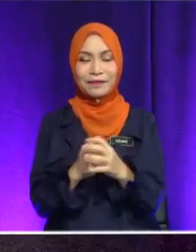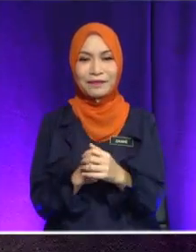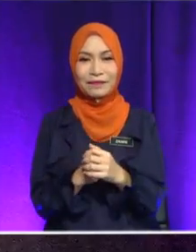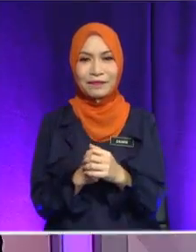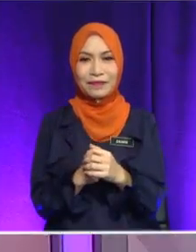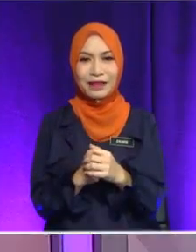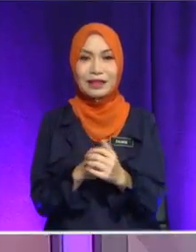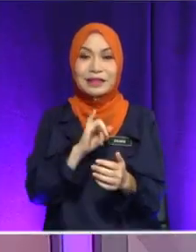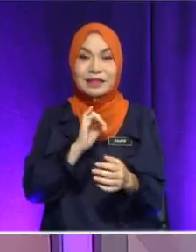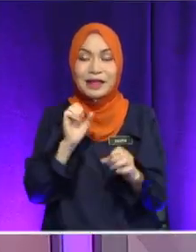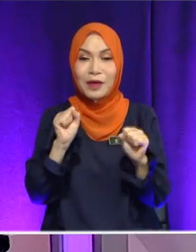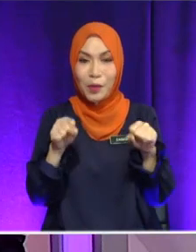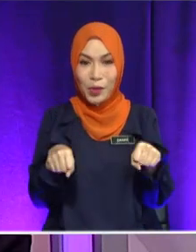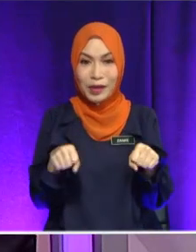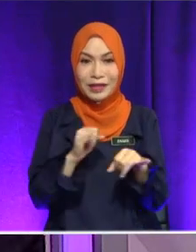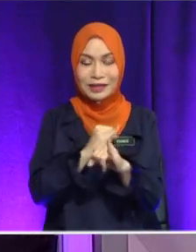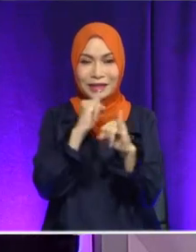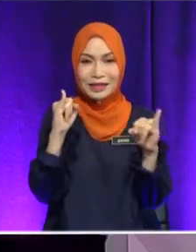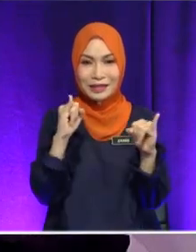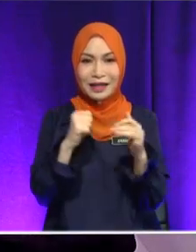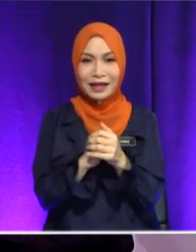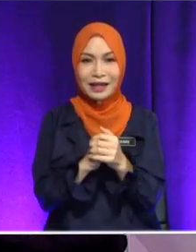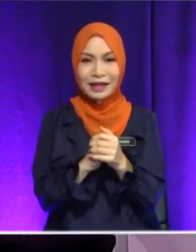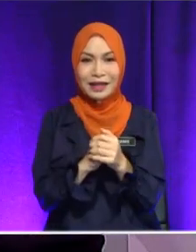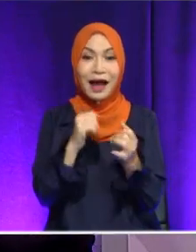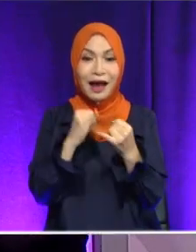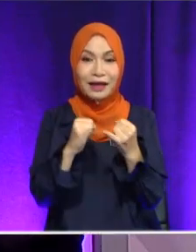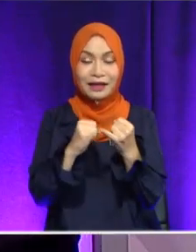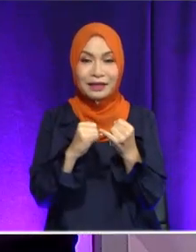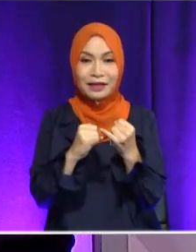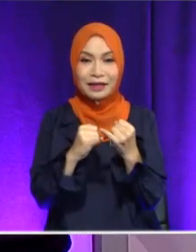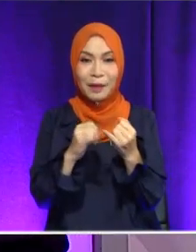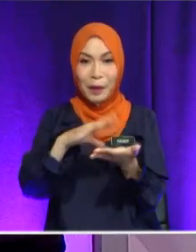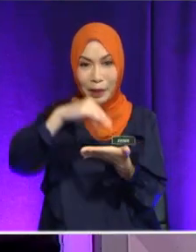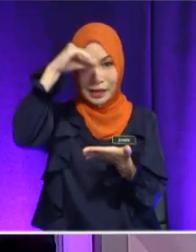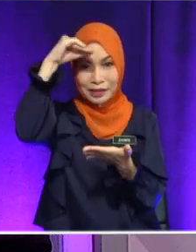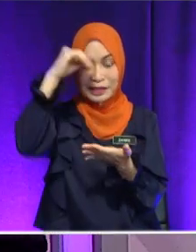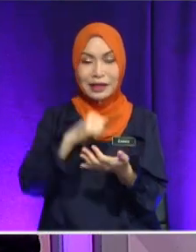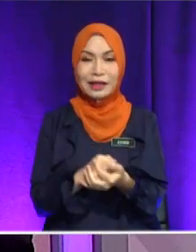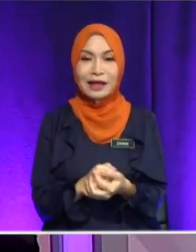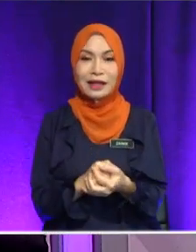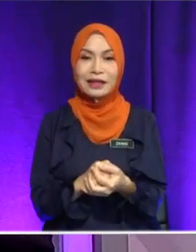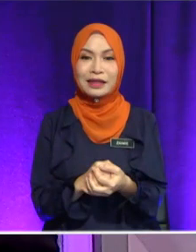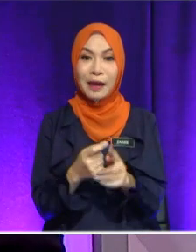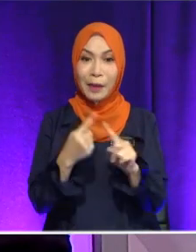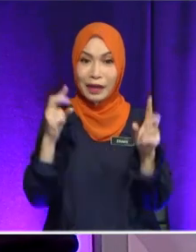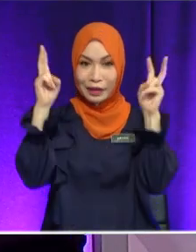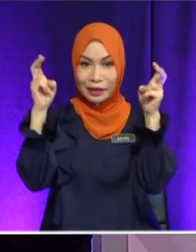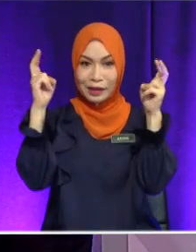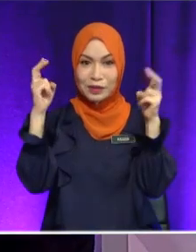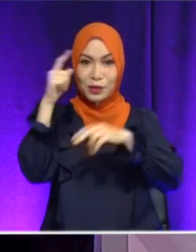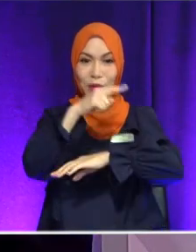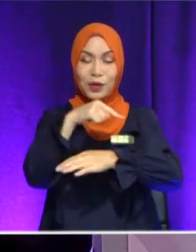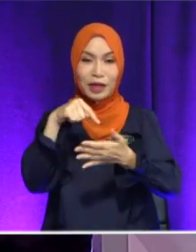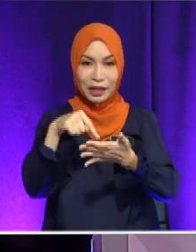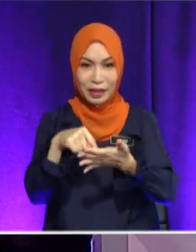Oke sebab ini adalah tajuk kita yang berkaitan dengan seni catatan yang berkaitan dengan lukisan di sini juga tajuk yang